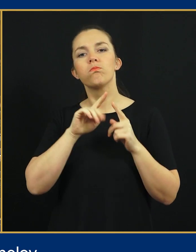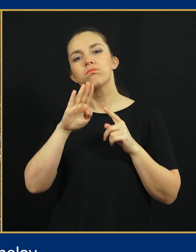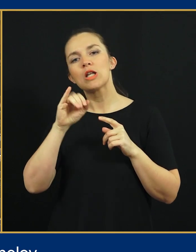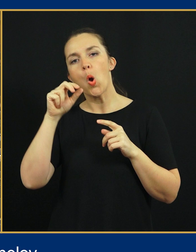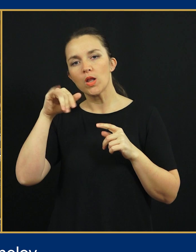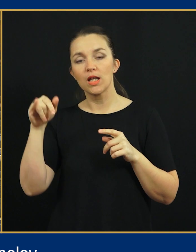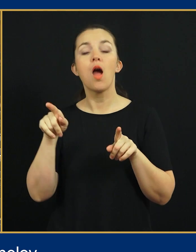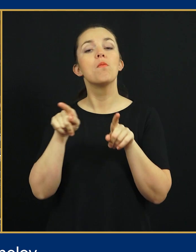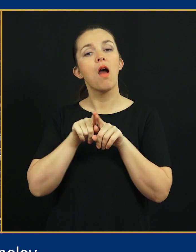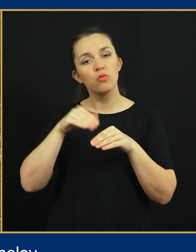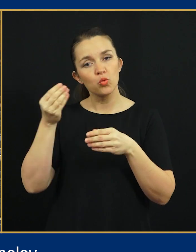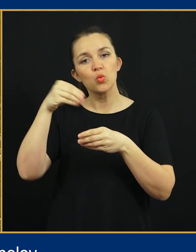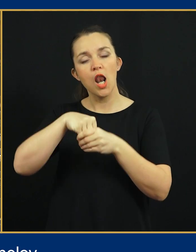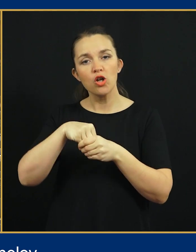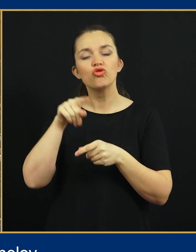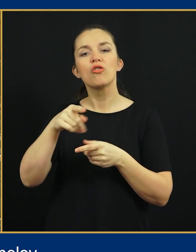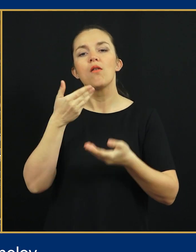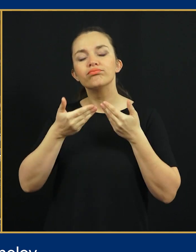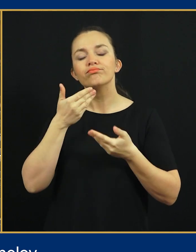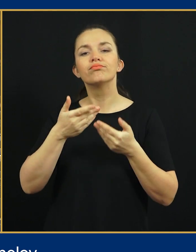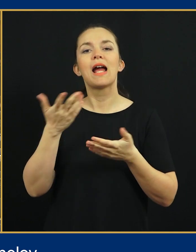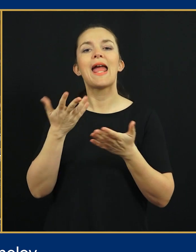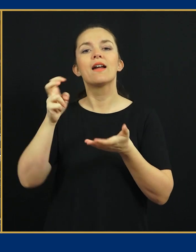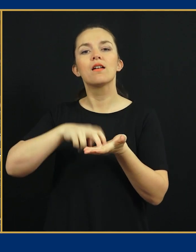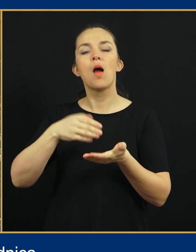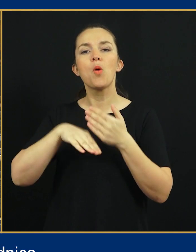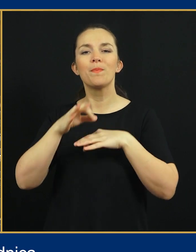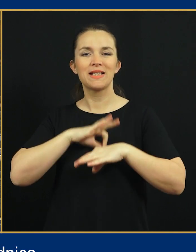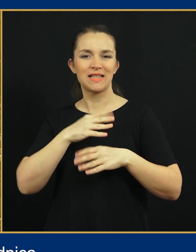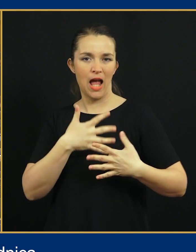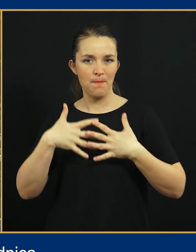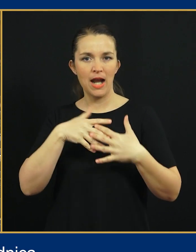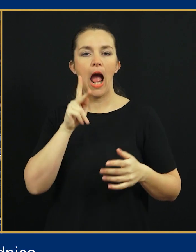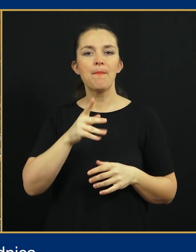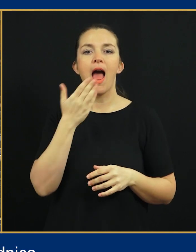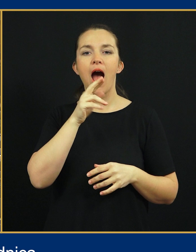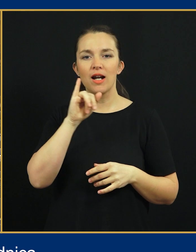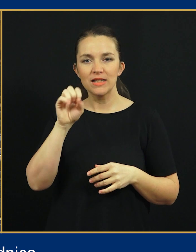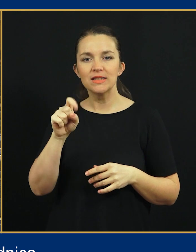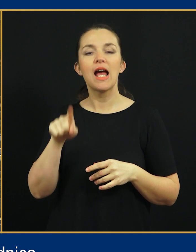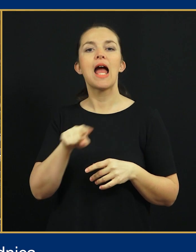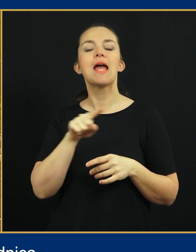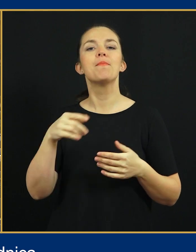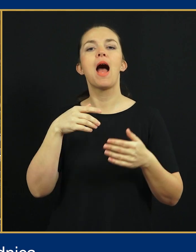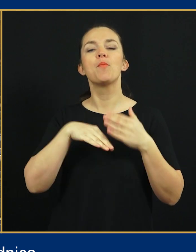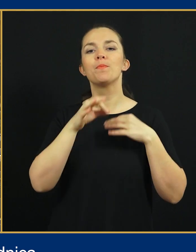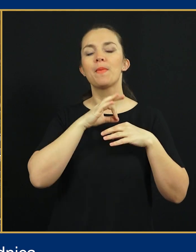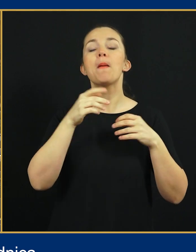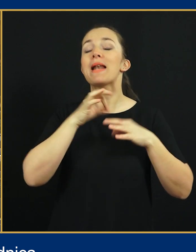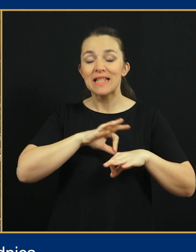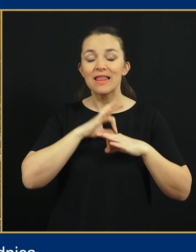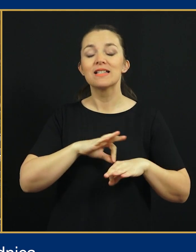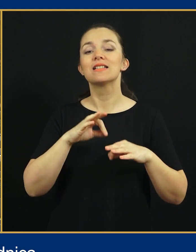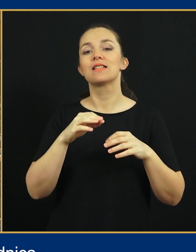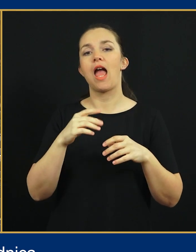tudi panelov, na katerih sta nastopili ameriška podpredsednica Kamala Harris in predsednica Evropske komisije Ursula von